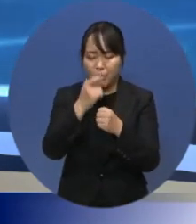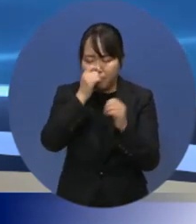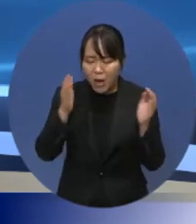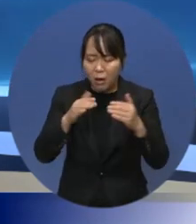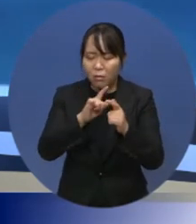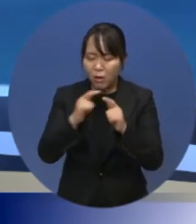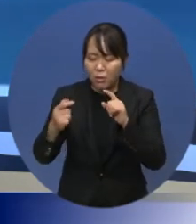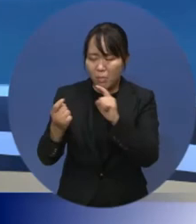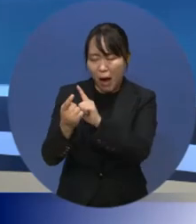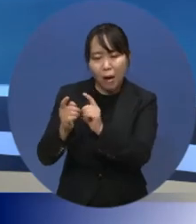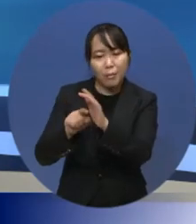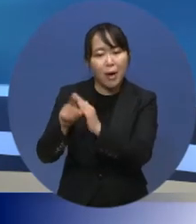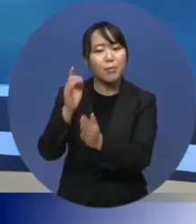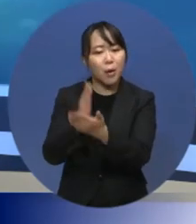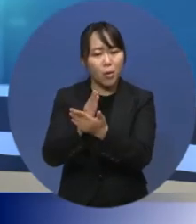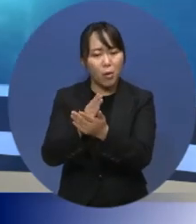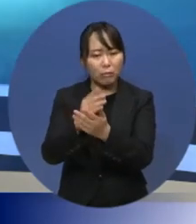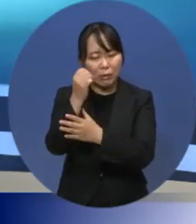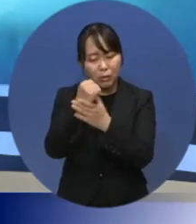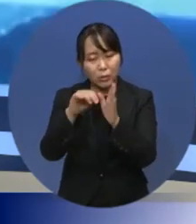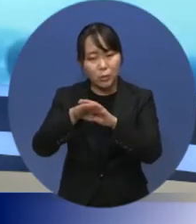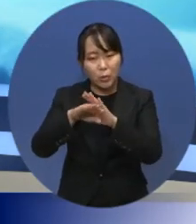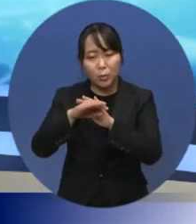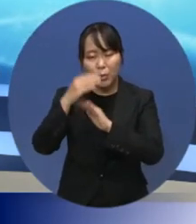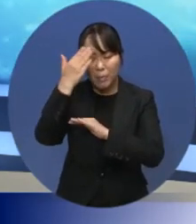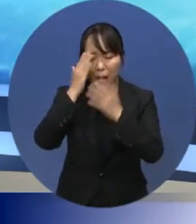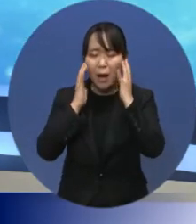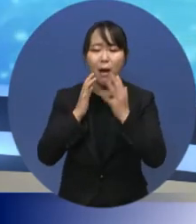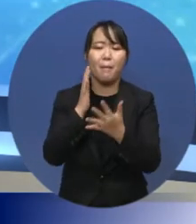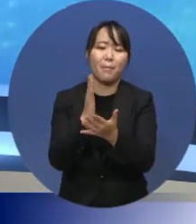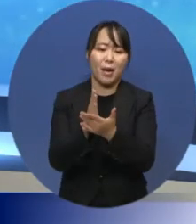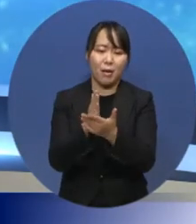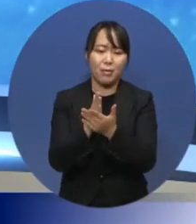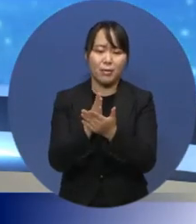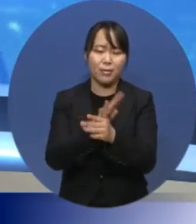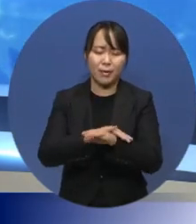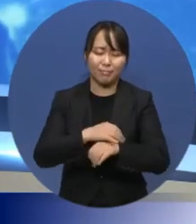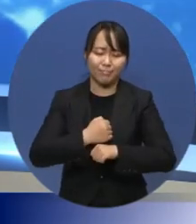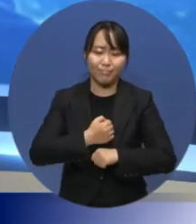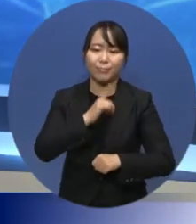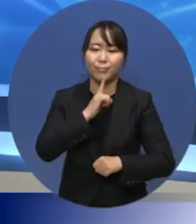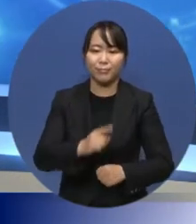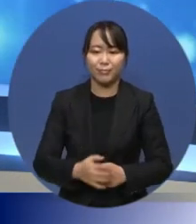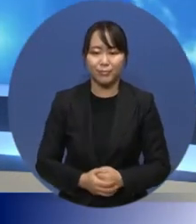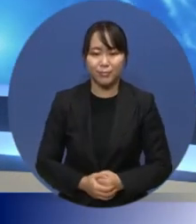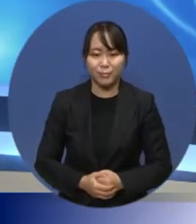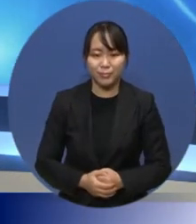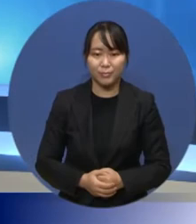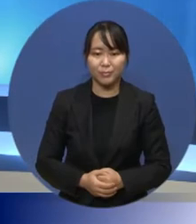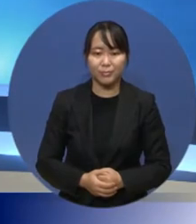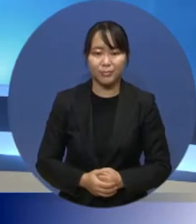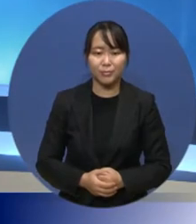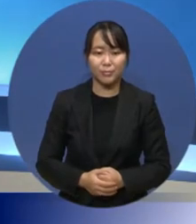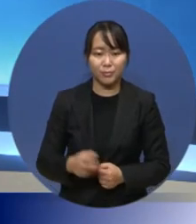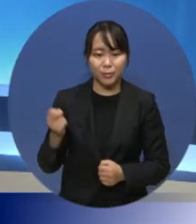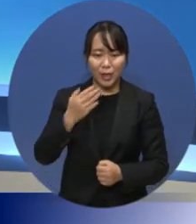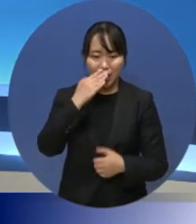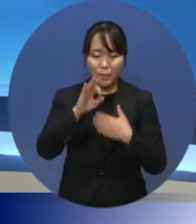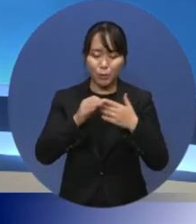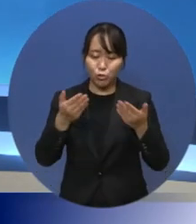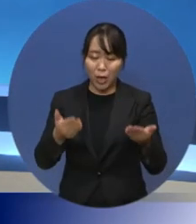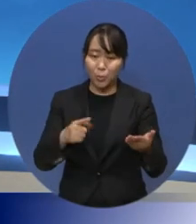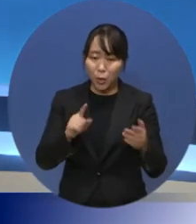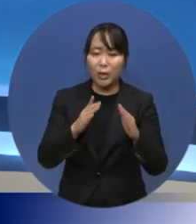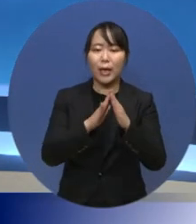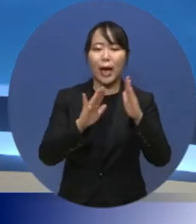않고 오염된 손으로는 얼굴 만지지 않기 등을 철저히 준수할 것을 당부했습니다. 또한 되도록이면